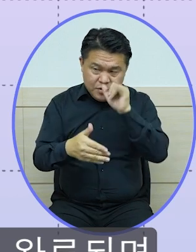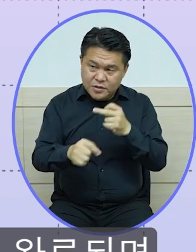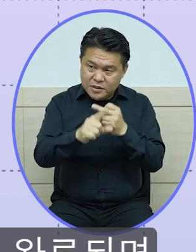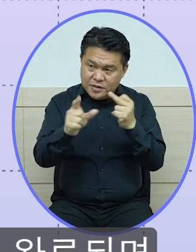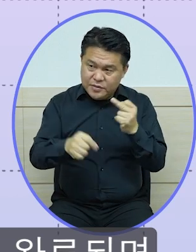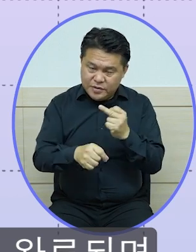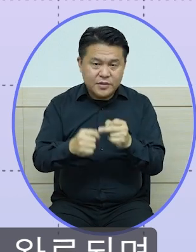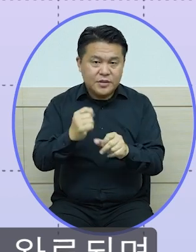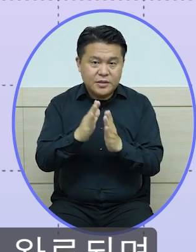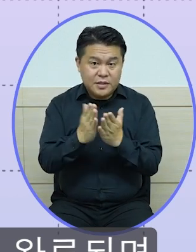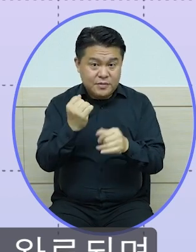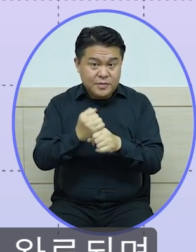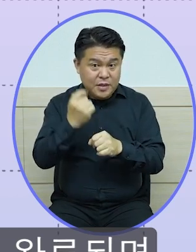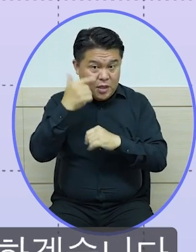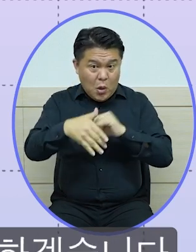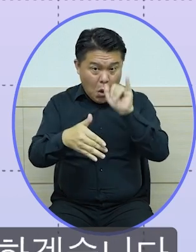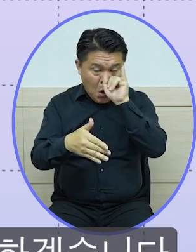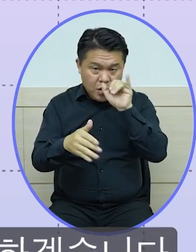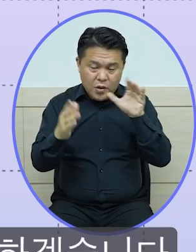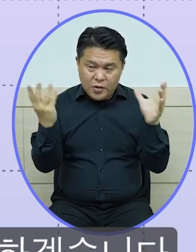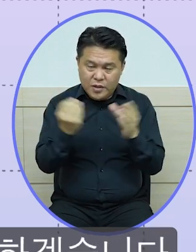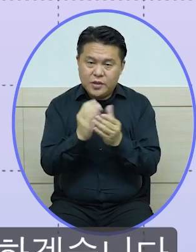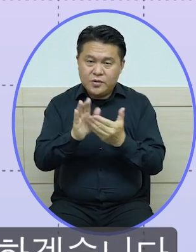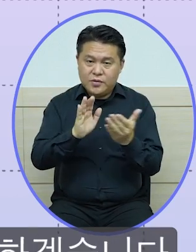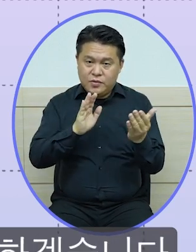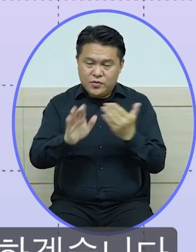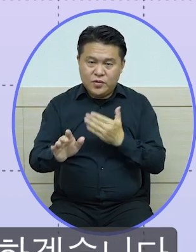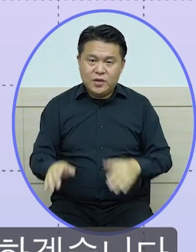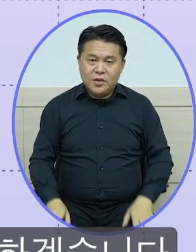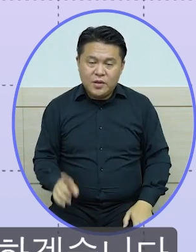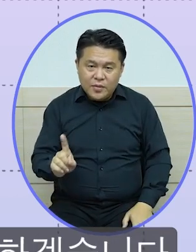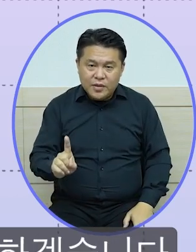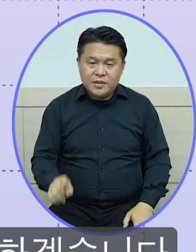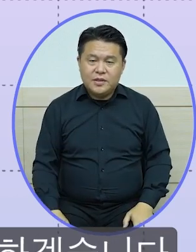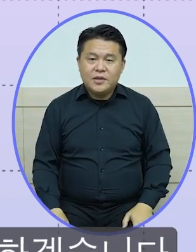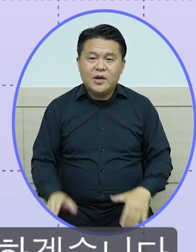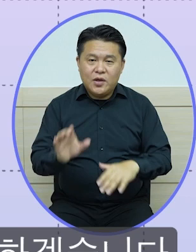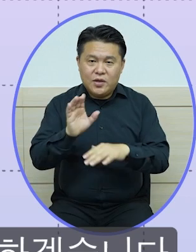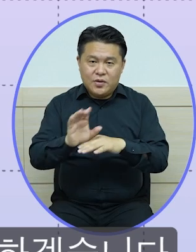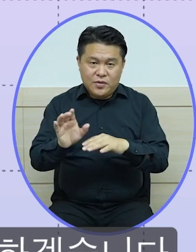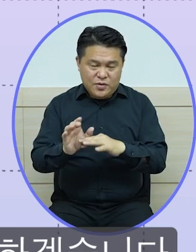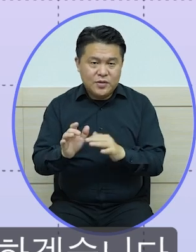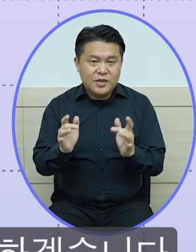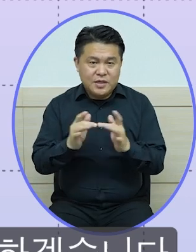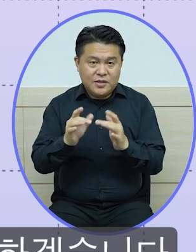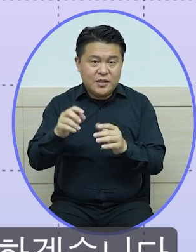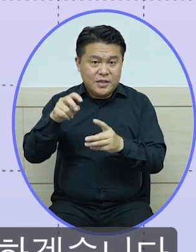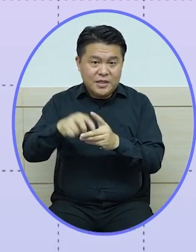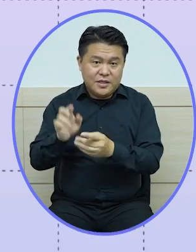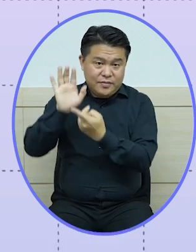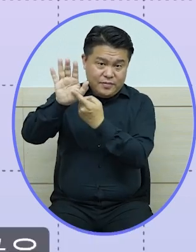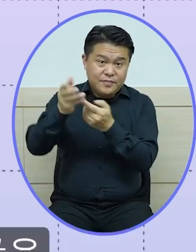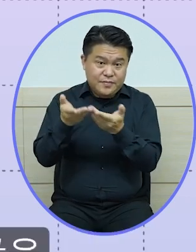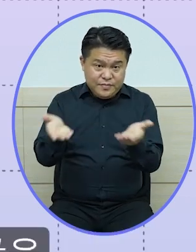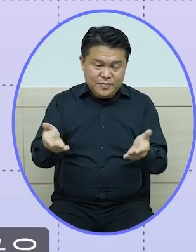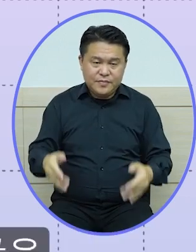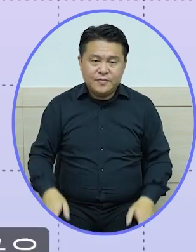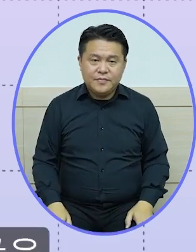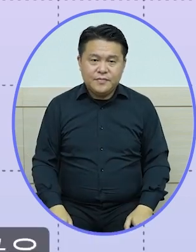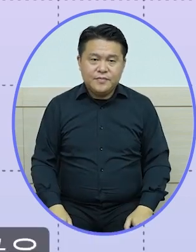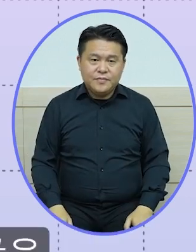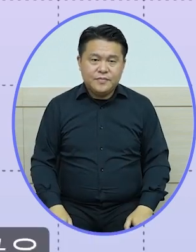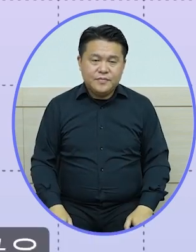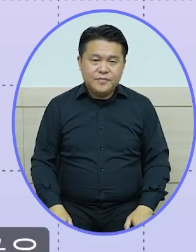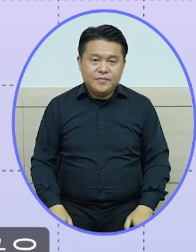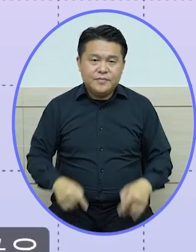추진 중에 있으며 제작이 완료되면 장애인 일자리 전산 시스템 및 일원이 센터에 게재하도록 하겠습니다. 우수 일자리